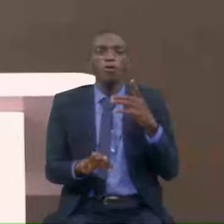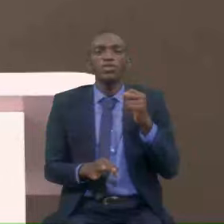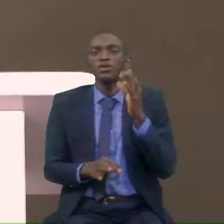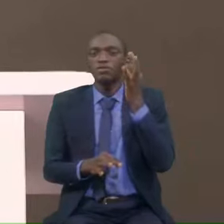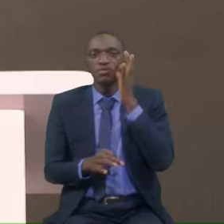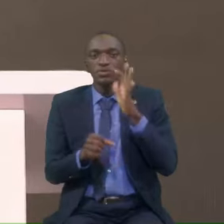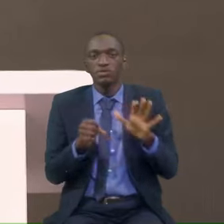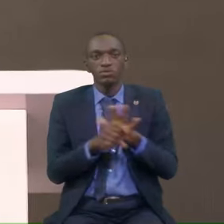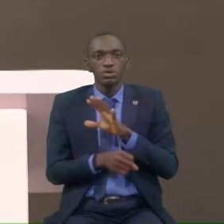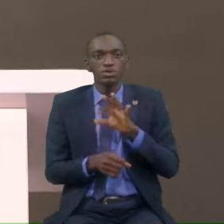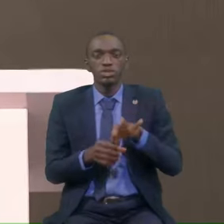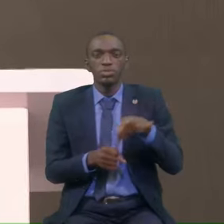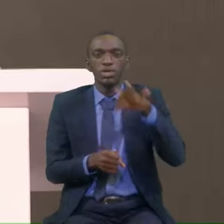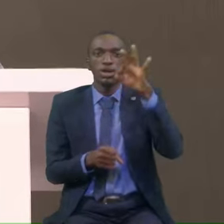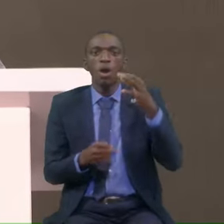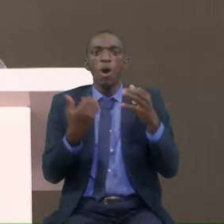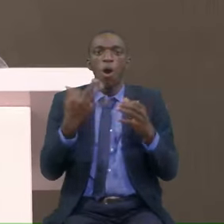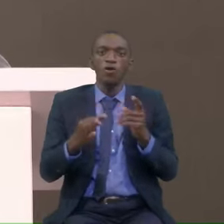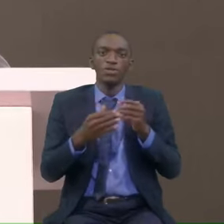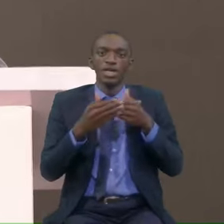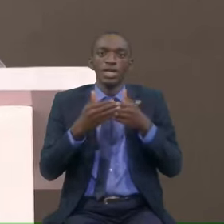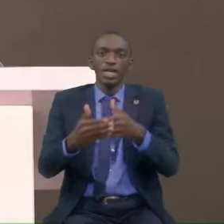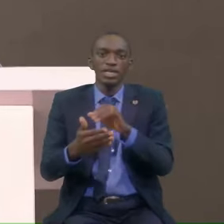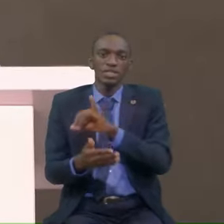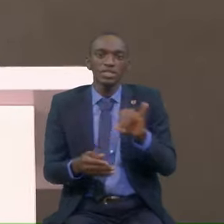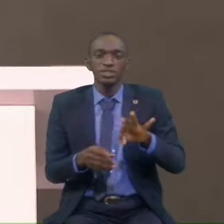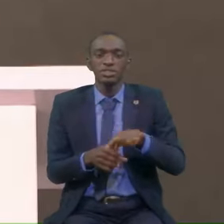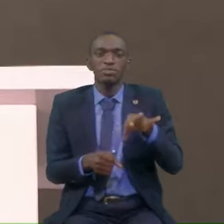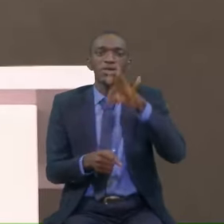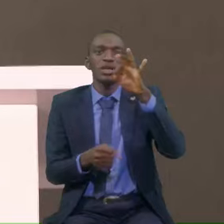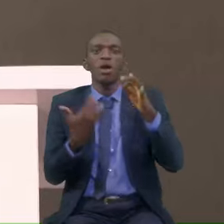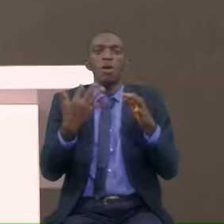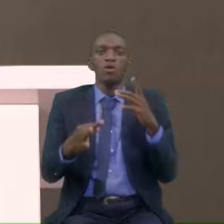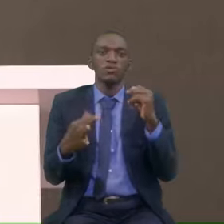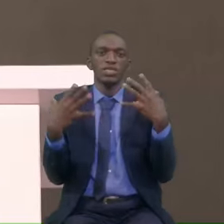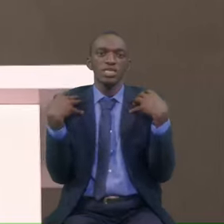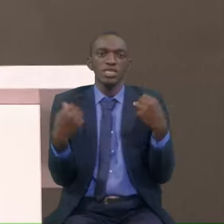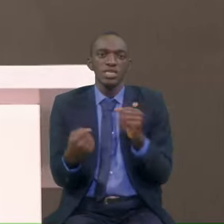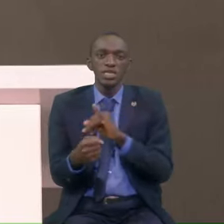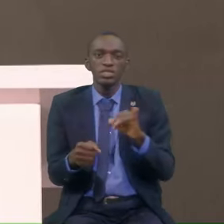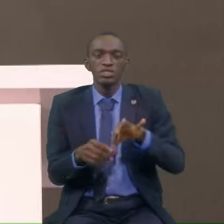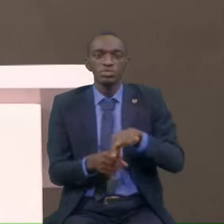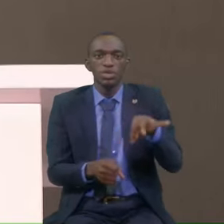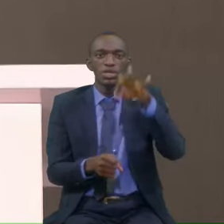qui fructifie, qui guide, de l'Esprit de guérison,